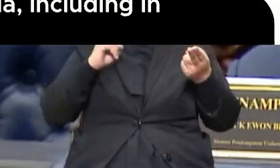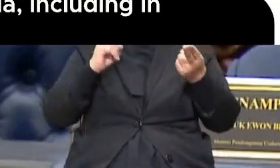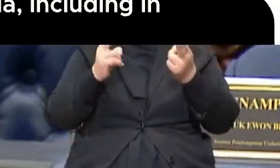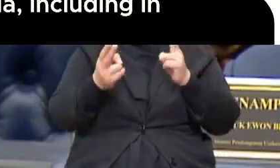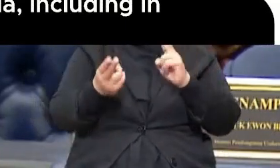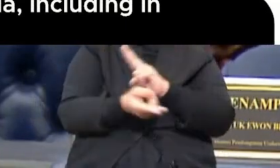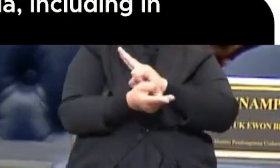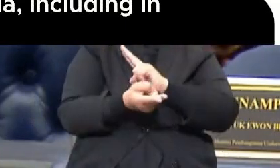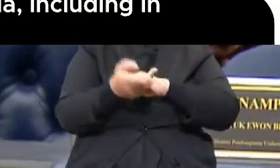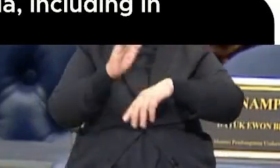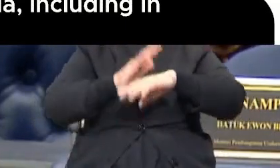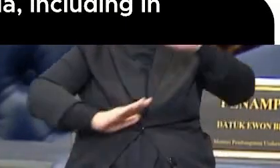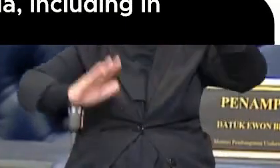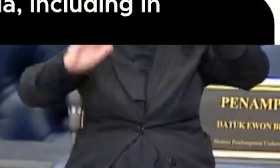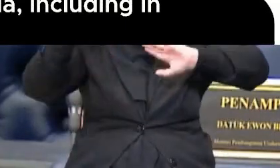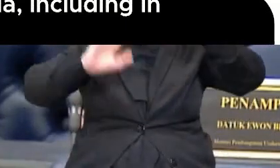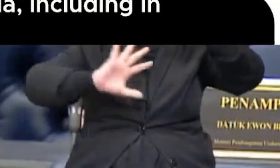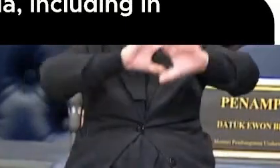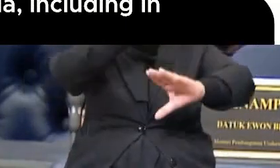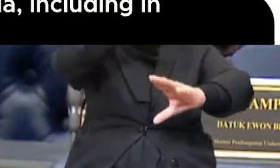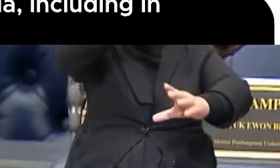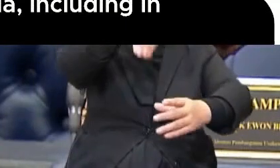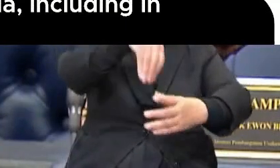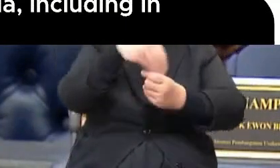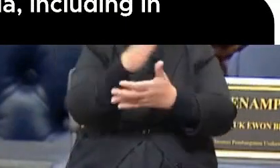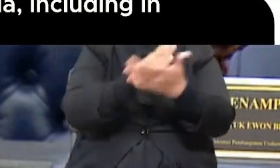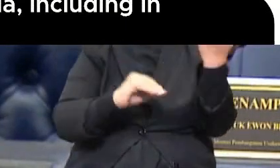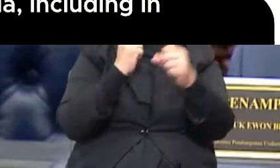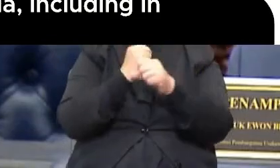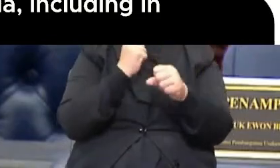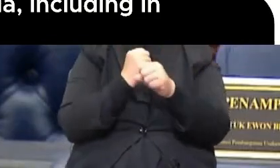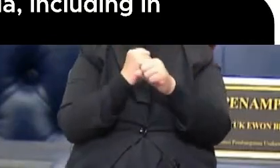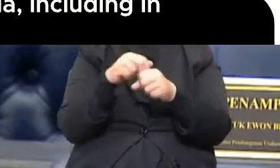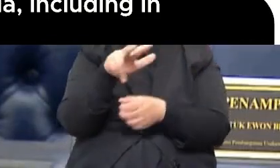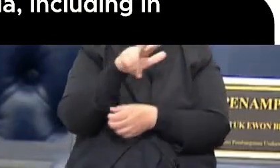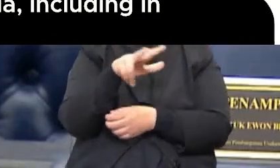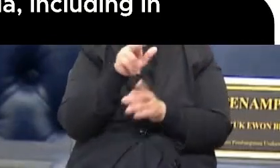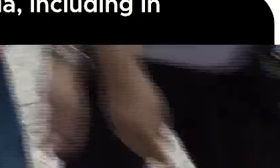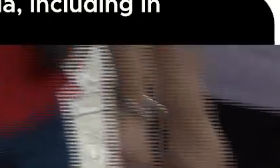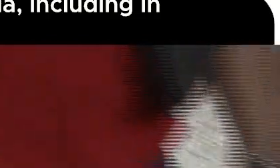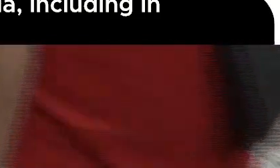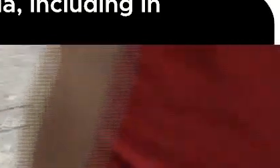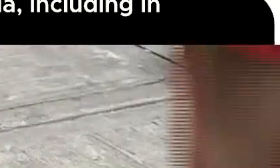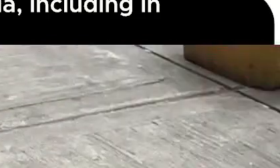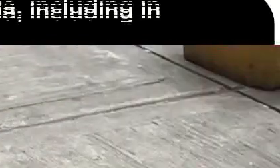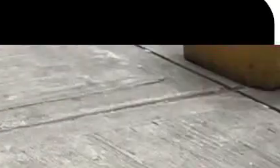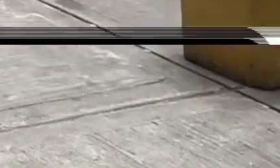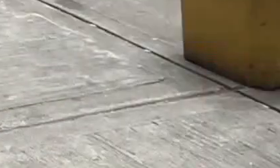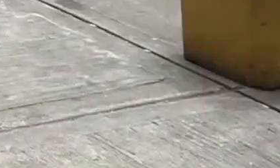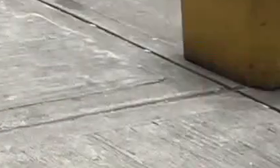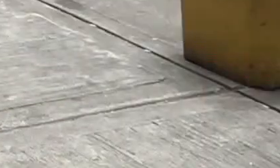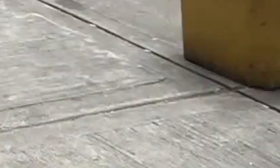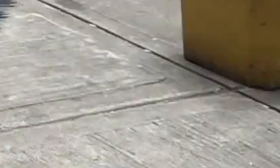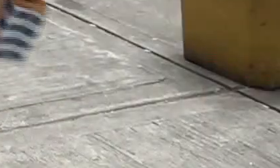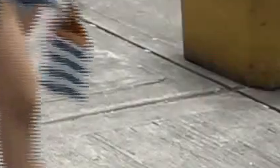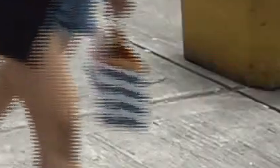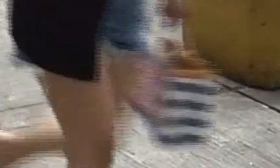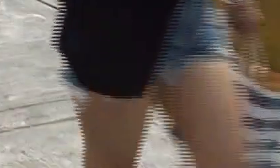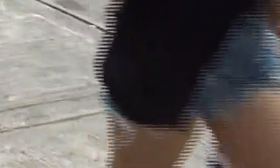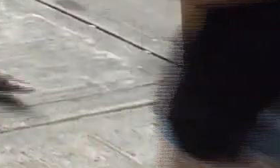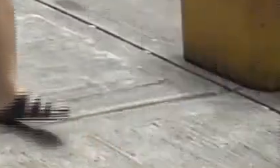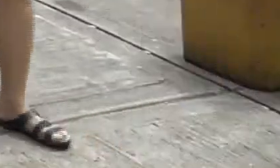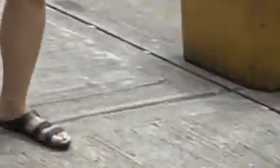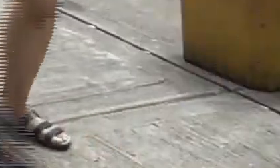nasib mereka di Malaysia, termasuk dalam sektor pekerjaan yang berstatus profesional. He added that findings from the